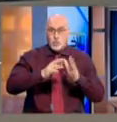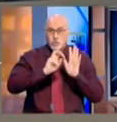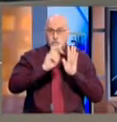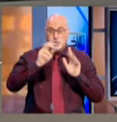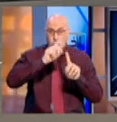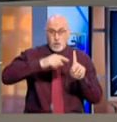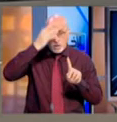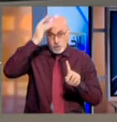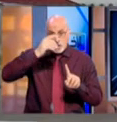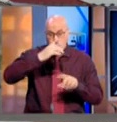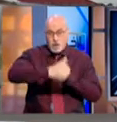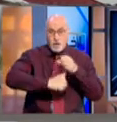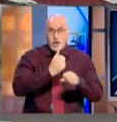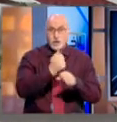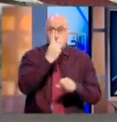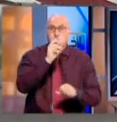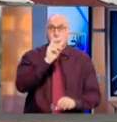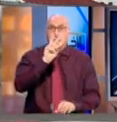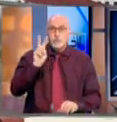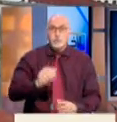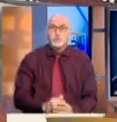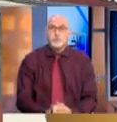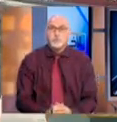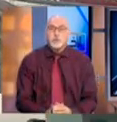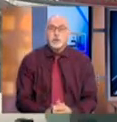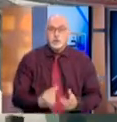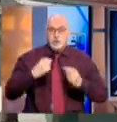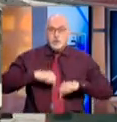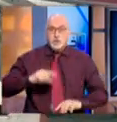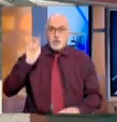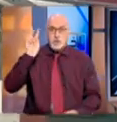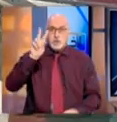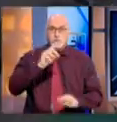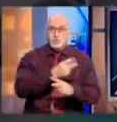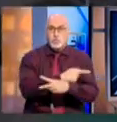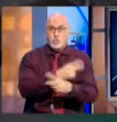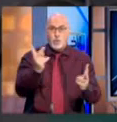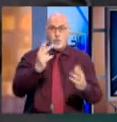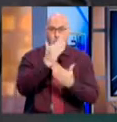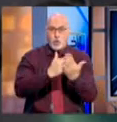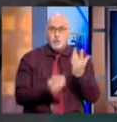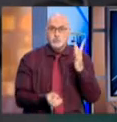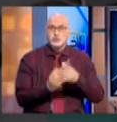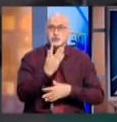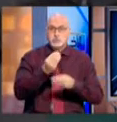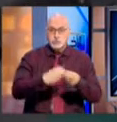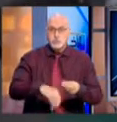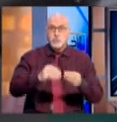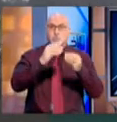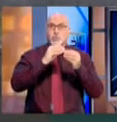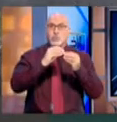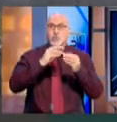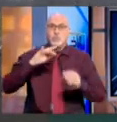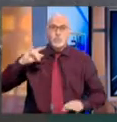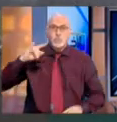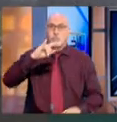موسم الاصطياف 2022، أعلنت وزارة النقل في بيان لها أمس عن برنامج تكميلي لتعزيز النقل